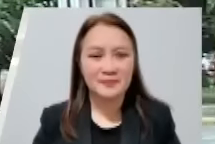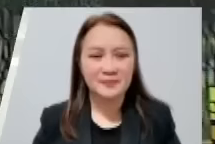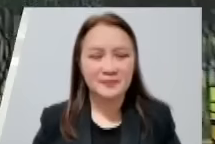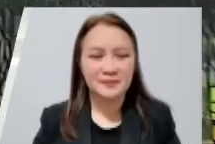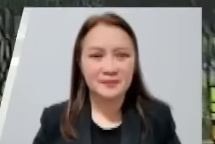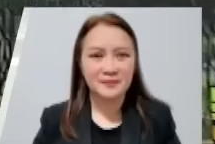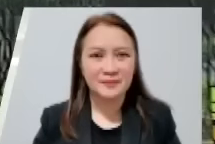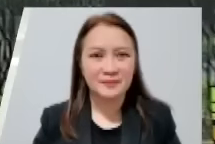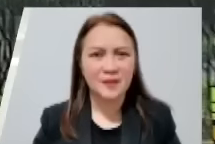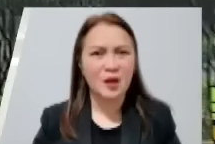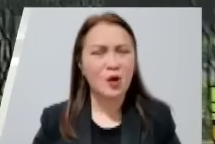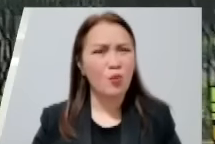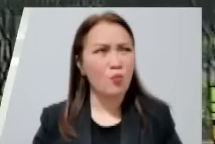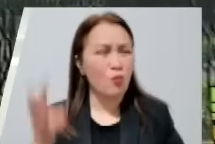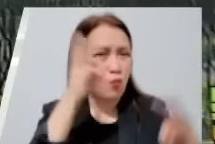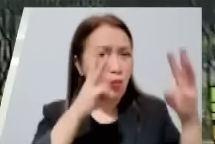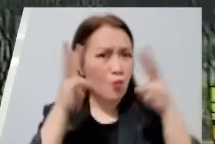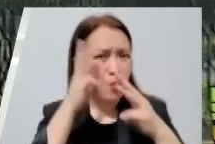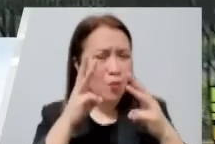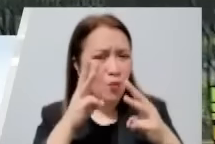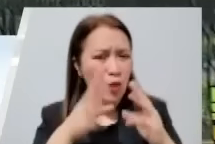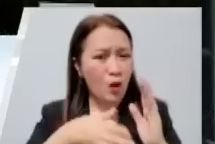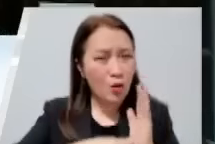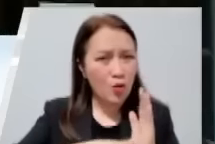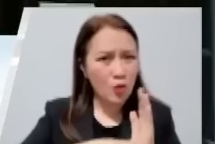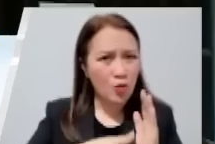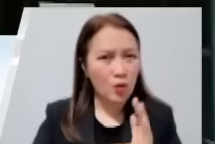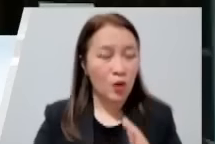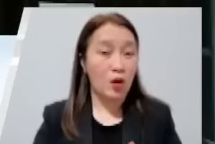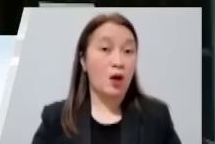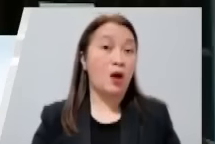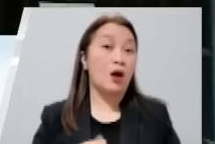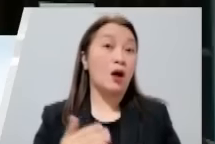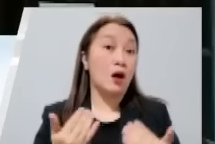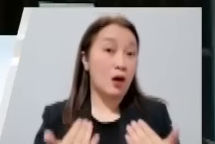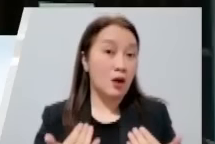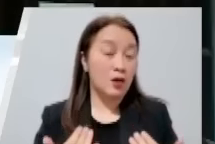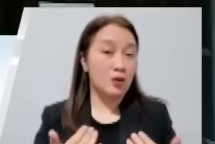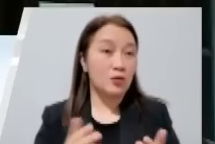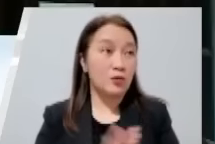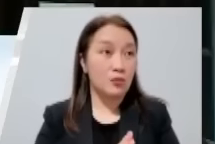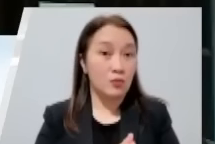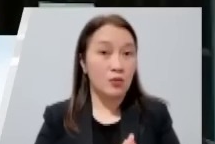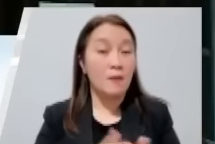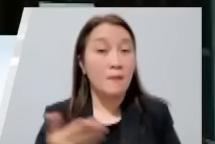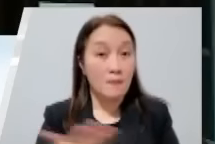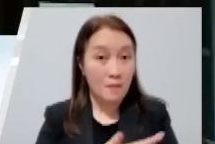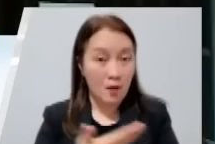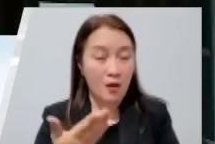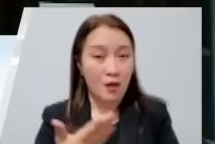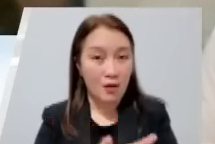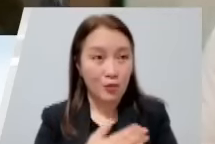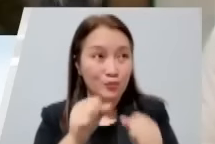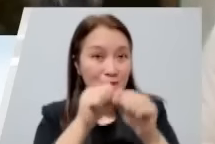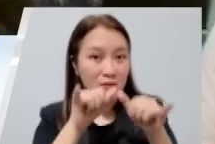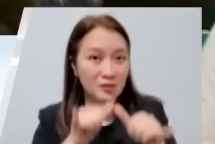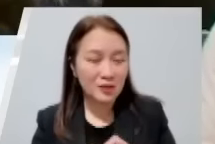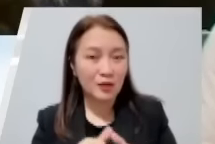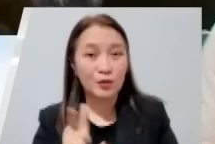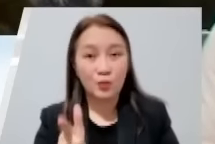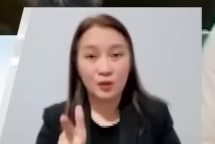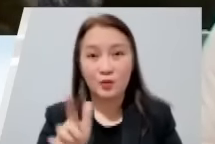Nababahala ang Commission on Elections sa nadiskubre nitong bagong galawan daw kaugnay sa election 2025.